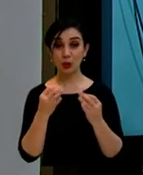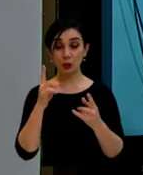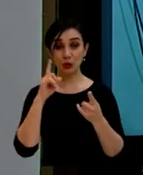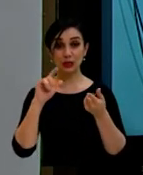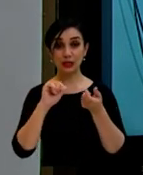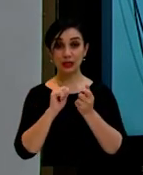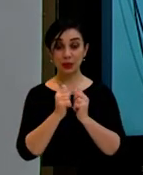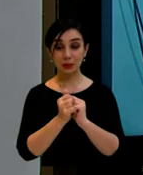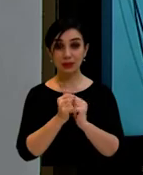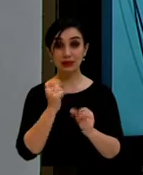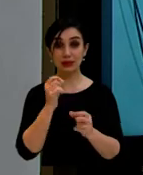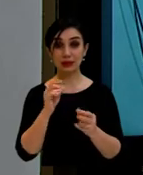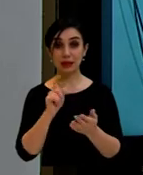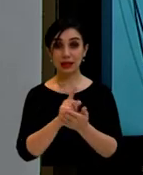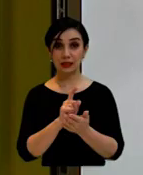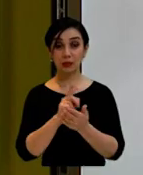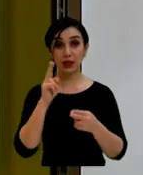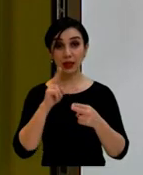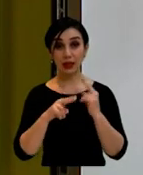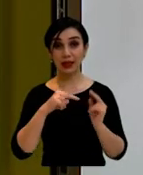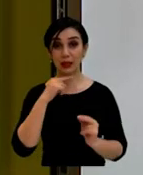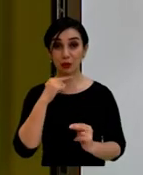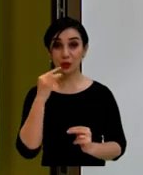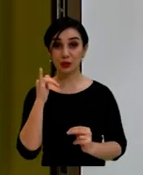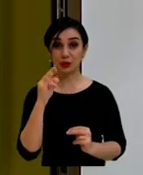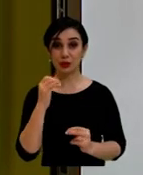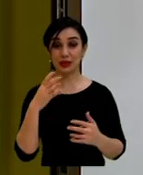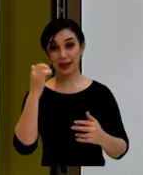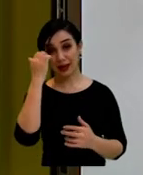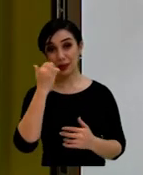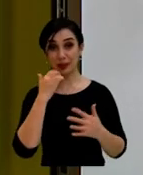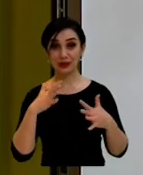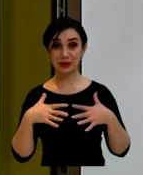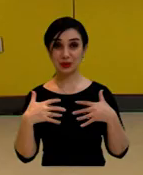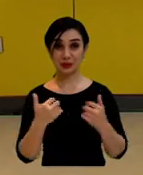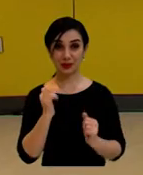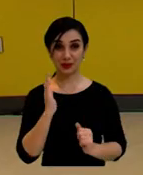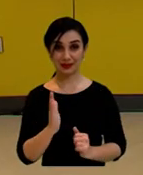mustahkamlash darsimizni yakunlaymiz. E'tiboringiz uchun rahmat. Sog' bo'linglar.